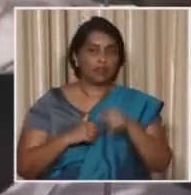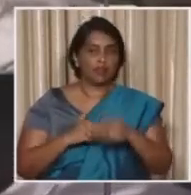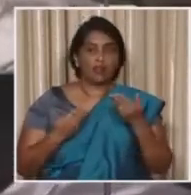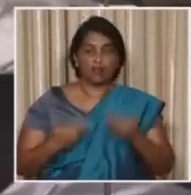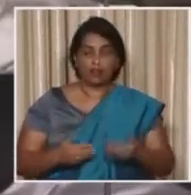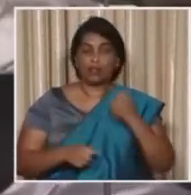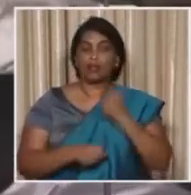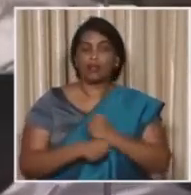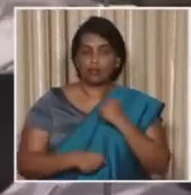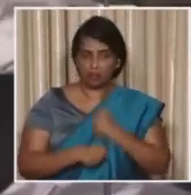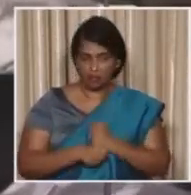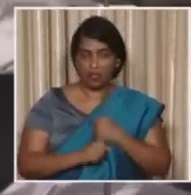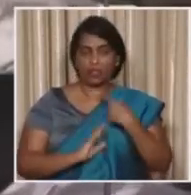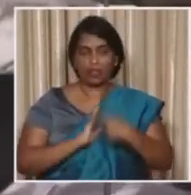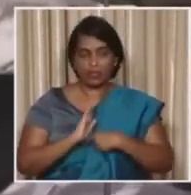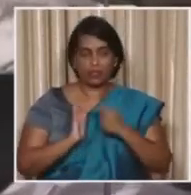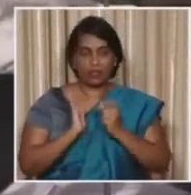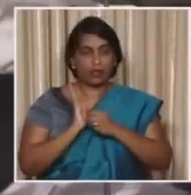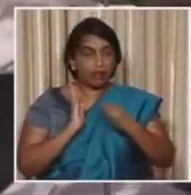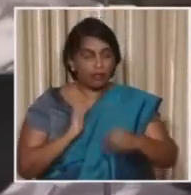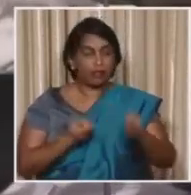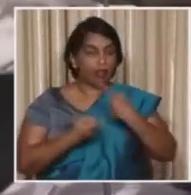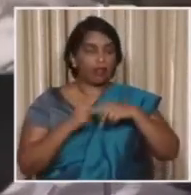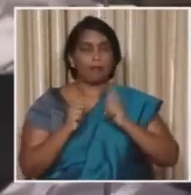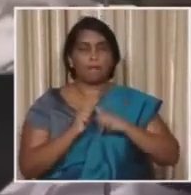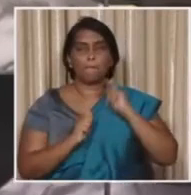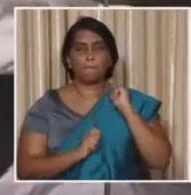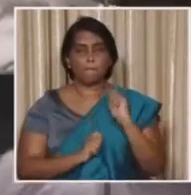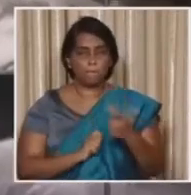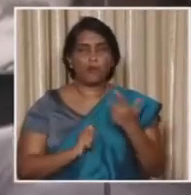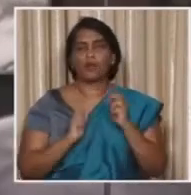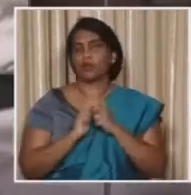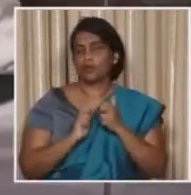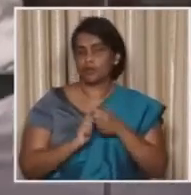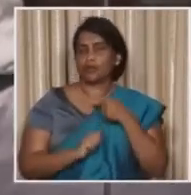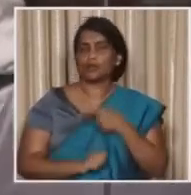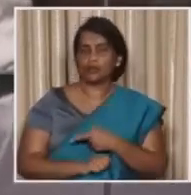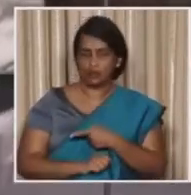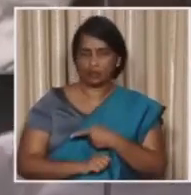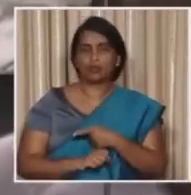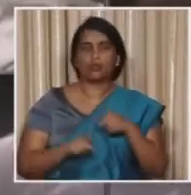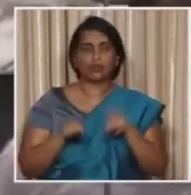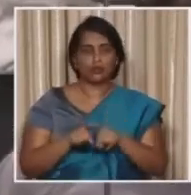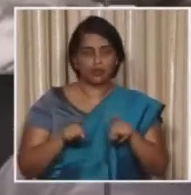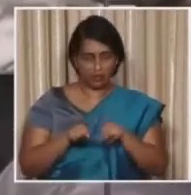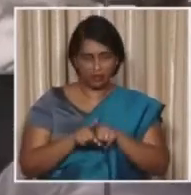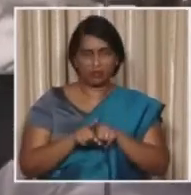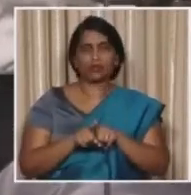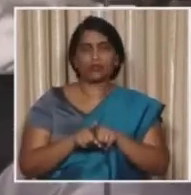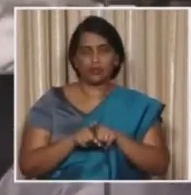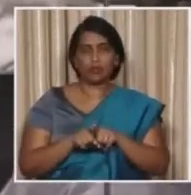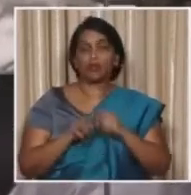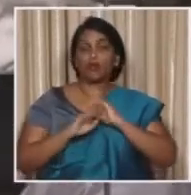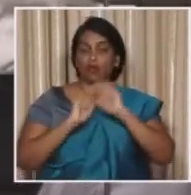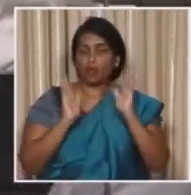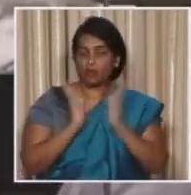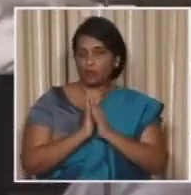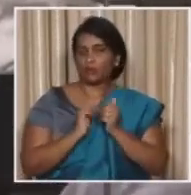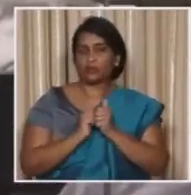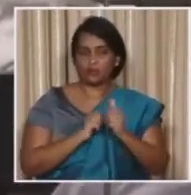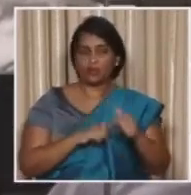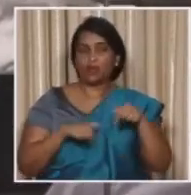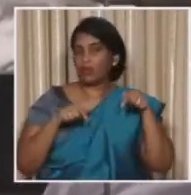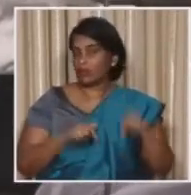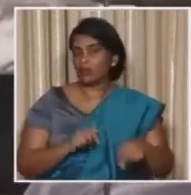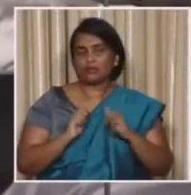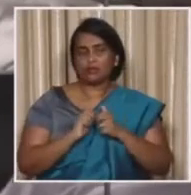වර්තමාන රජයට දේශීය ණය ආපසු ගෙවා ගන්න බැරි තත්ත්වයක් උදා වෙමින් තිබෙනවා. අන්න ඒ නිසා තමයි මේ සියල්ල සිද්ධ වෙන්නේ. අද මොකද